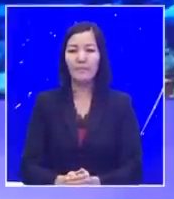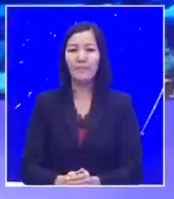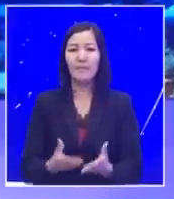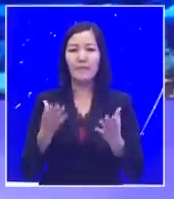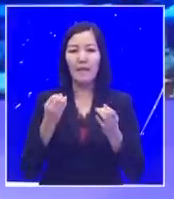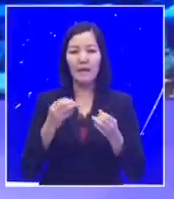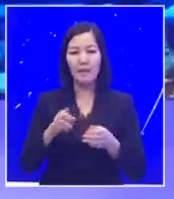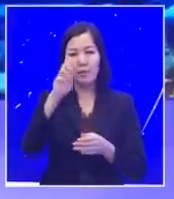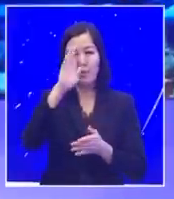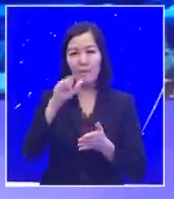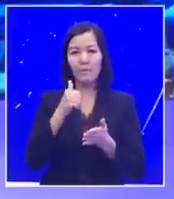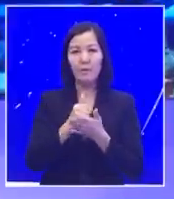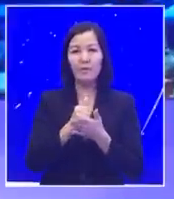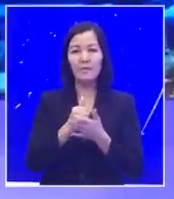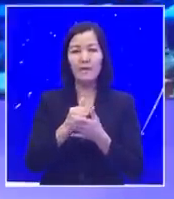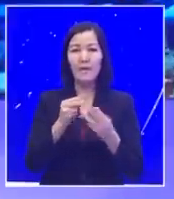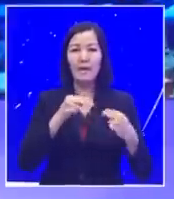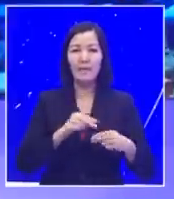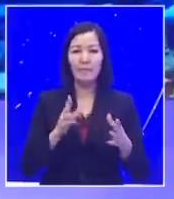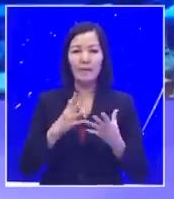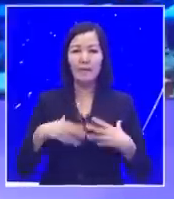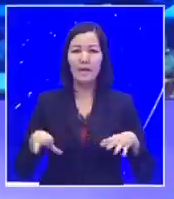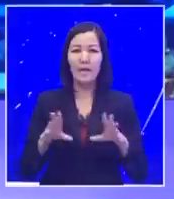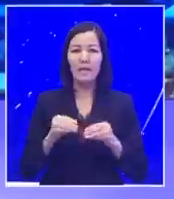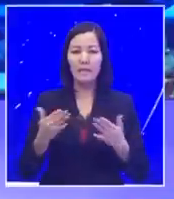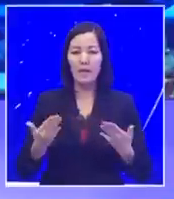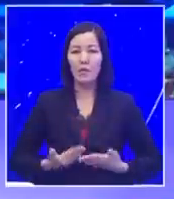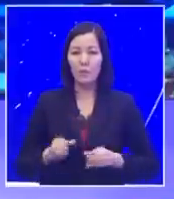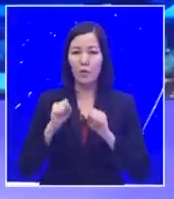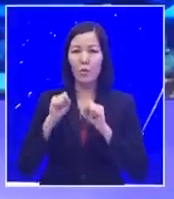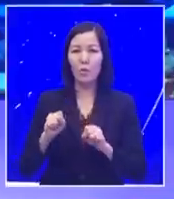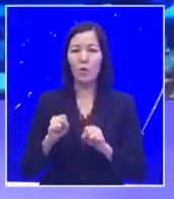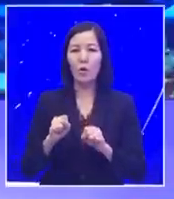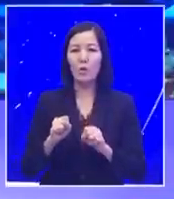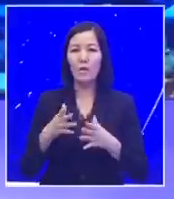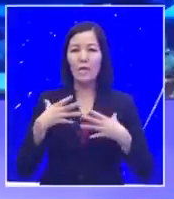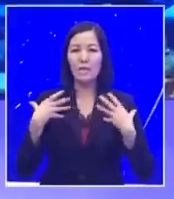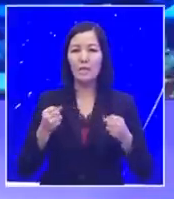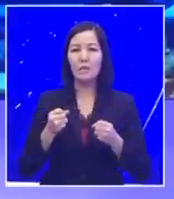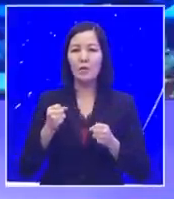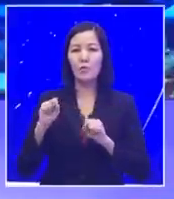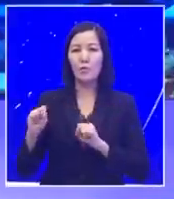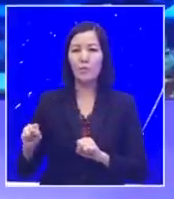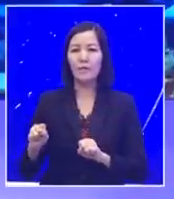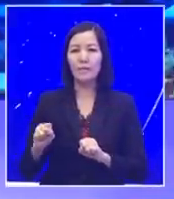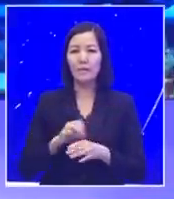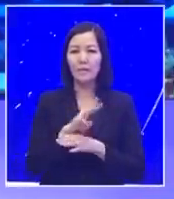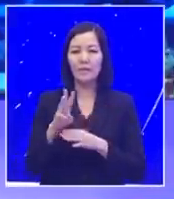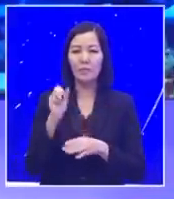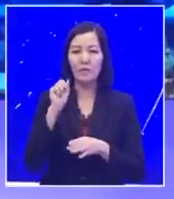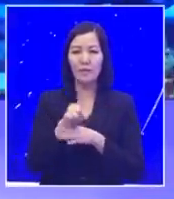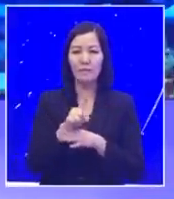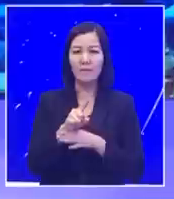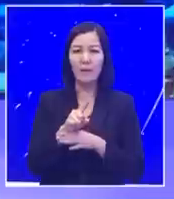Сондай ақ үкімет басшысы еңбек және халықты әлеуметтік қорғау министрлігіне медицина қызметкерлерінің денсаулығы мен өмірін сақтандыруды қамтамасыз